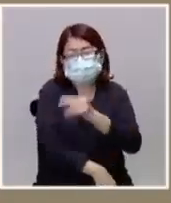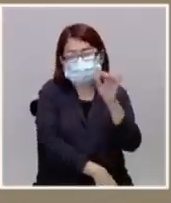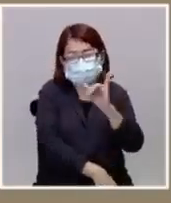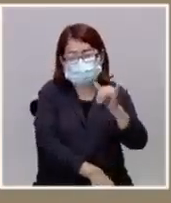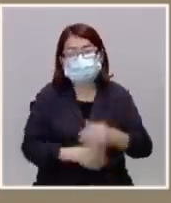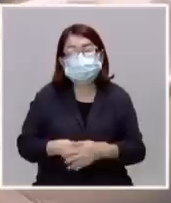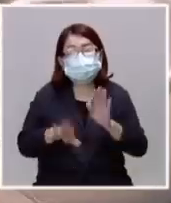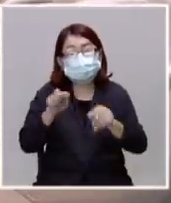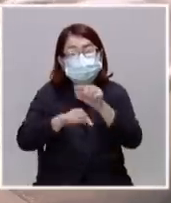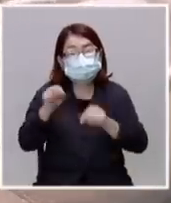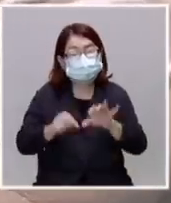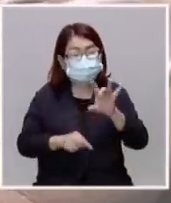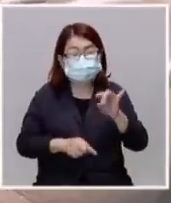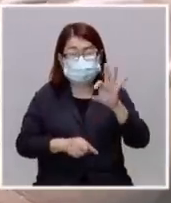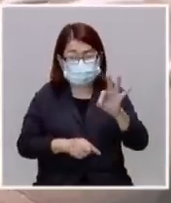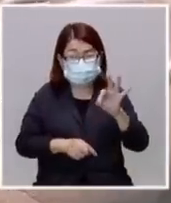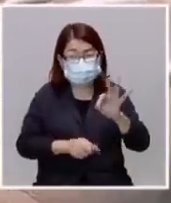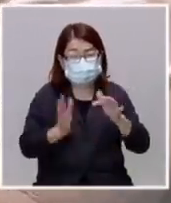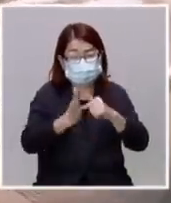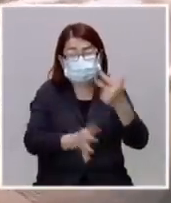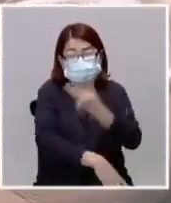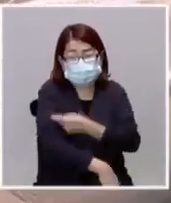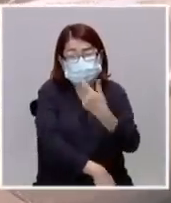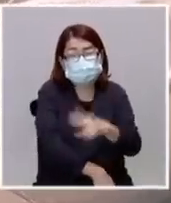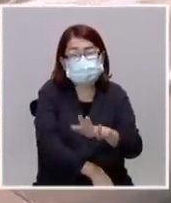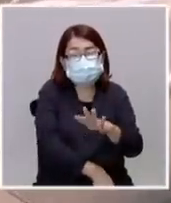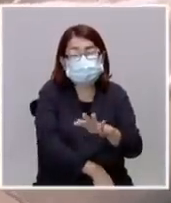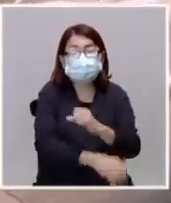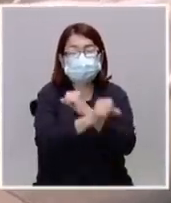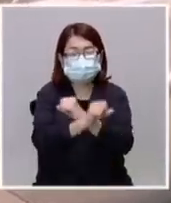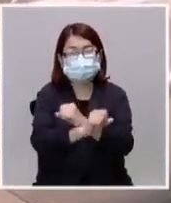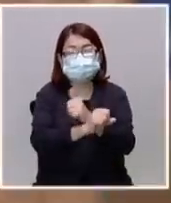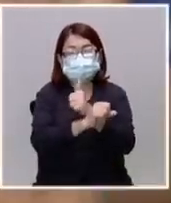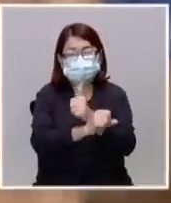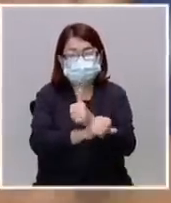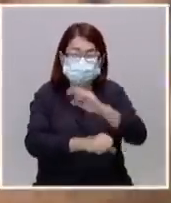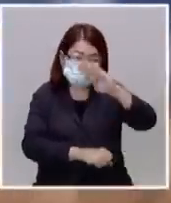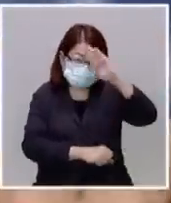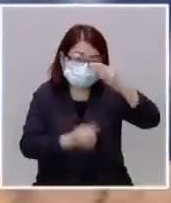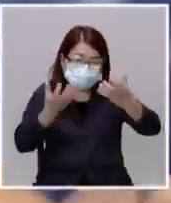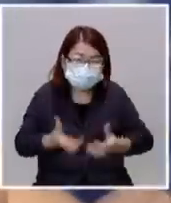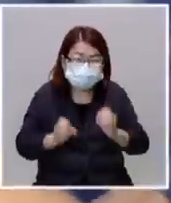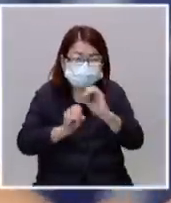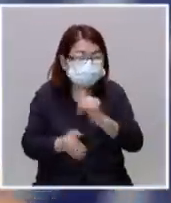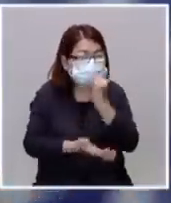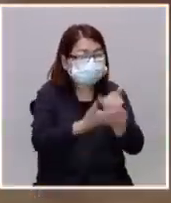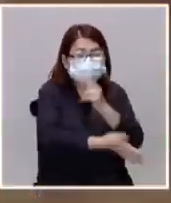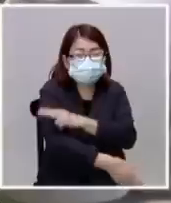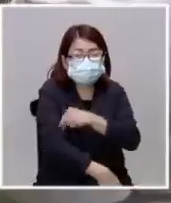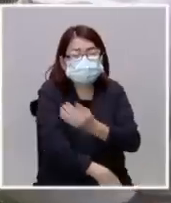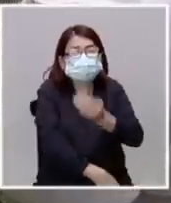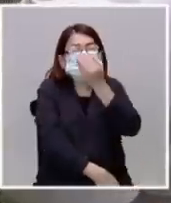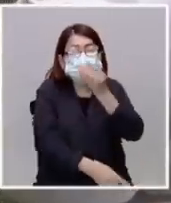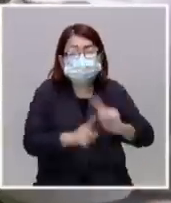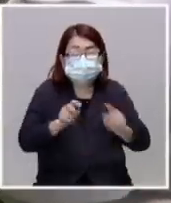และ 89% ของผู้ที่ฉีดวัคซีนในชิลีเนี่ยได้รับการป้องกันไม่ให้เกิดอาการเจ็บป่วยรุนแรงจนเข้ารักษาตัวในห้อง ICU จ